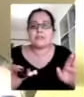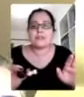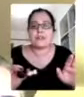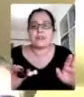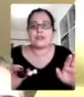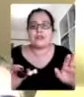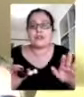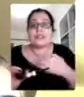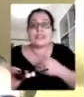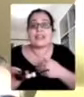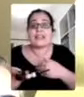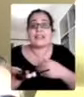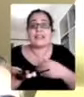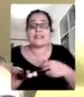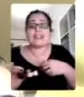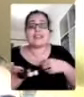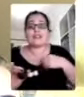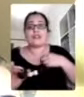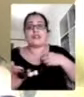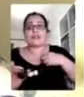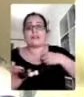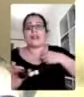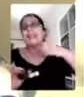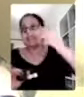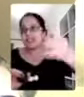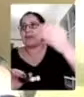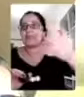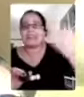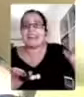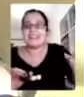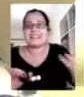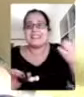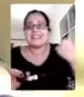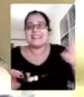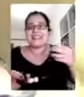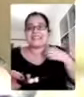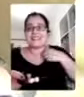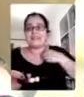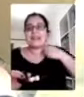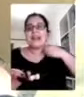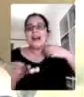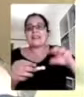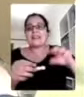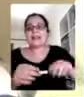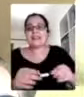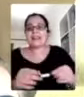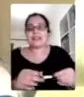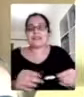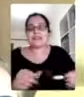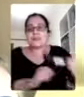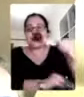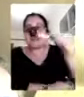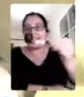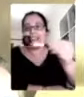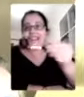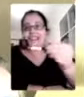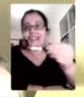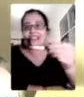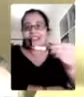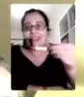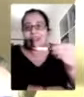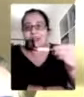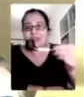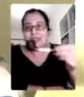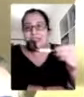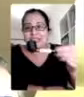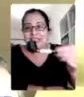aynı pipoyu içiyor olurduk. Biz de enayi değiliz. Yani şöyle söyleyeyim, yani yanlış anlamayın, enayi değilizden kastım. Hani ben de kalkıp şu pipoya